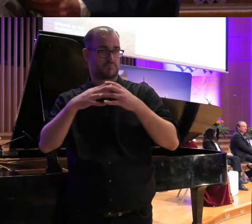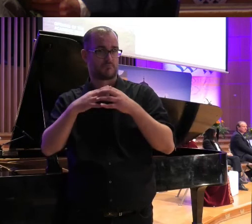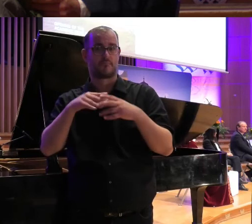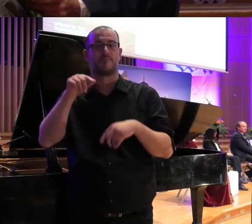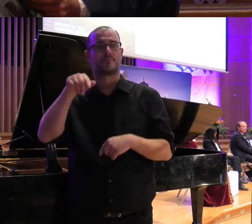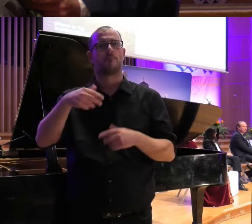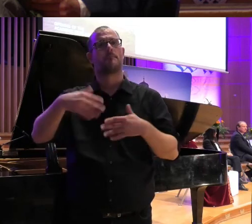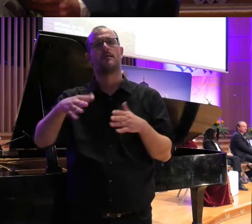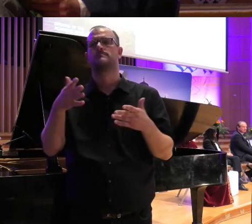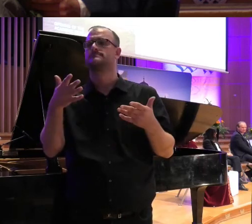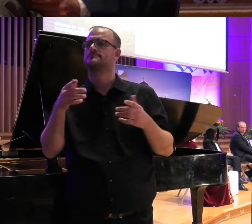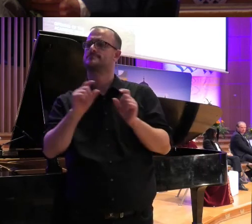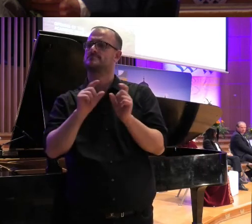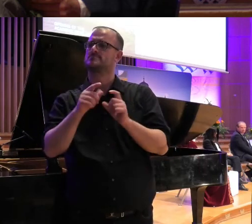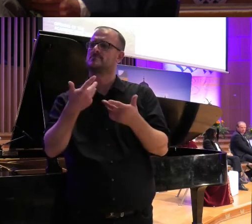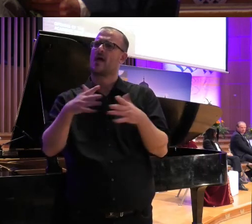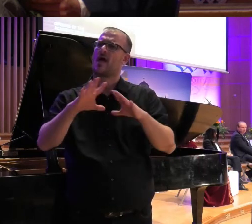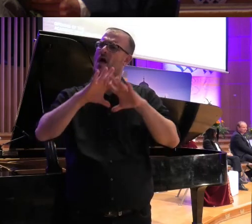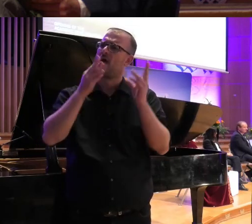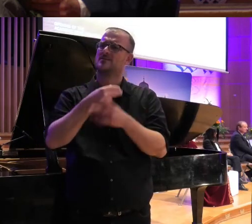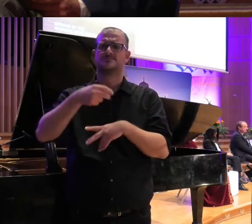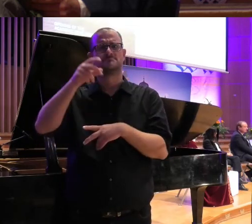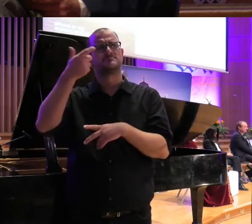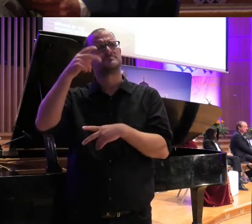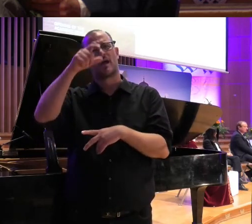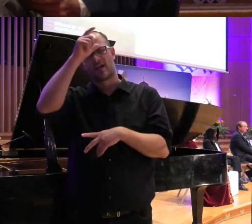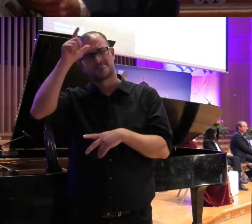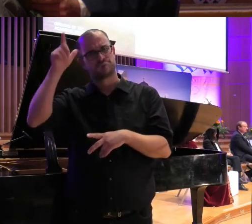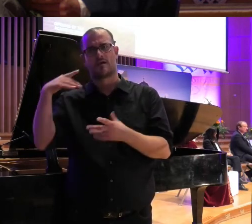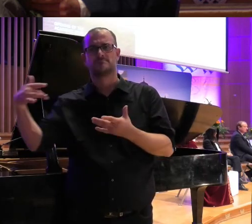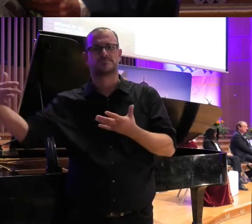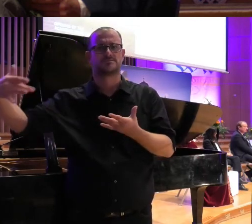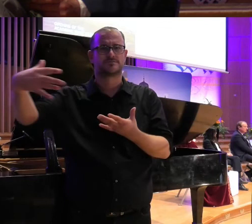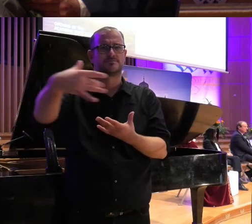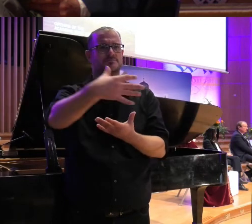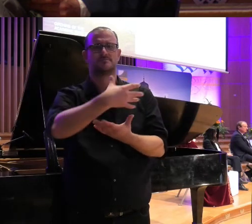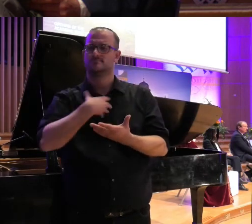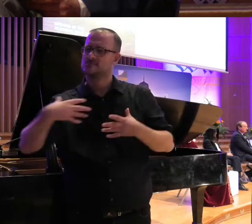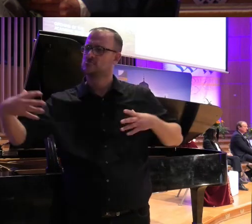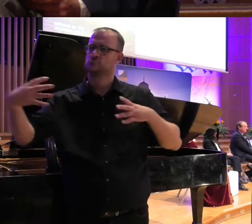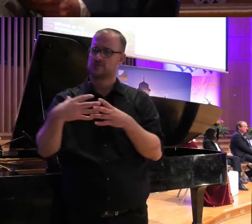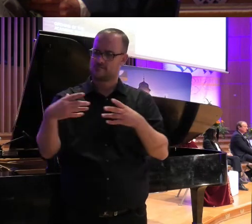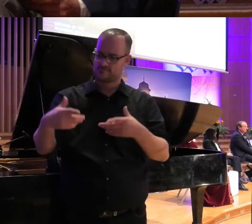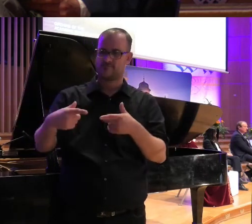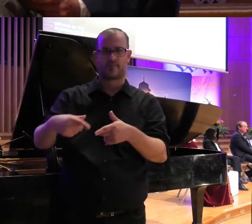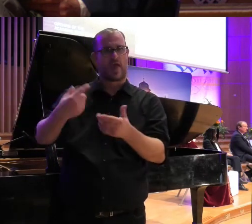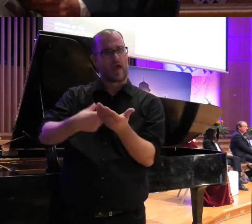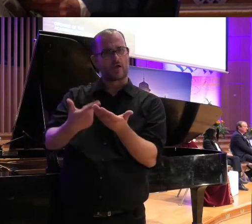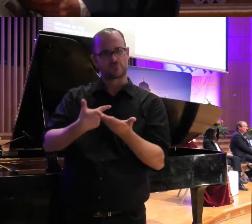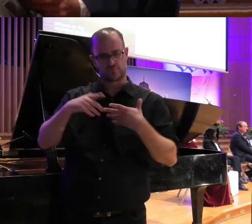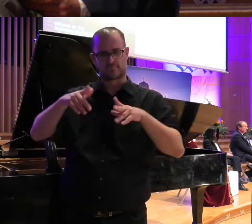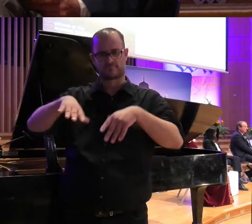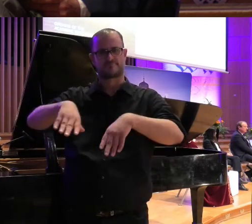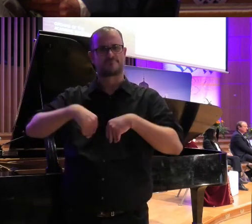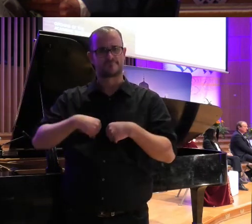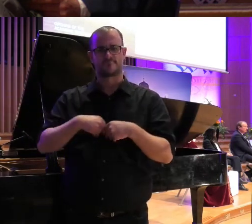es eben darum, diese ganze Expertise zusammenzubringen und gemeinsam die Herausforderungen anzunehmen. Und da ist ja